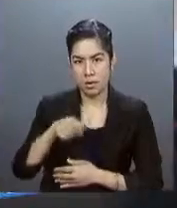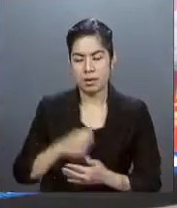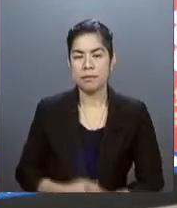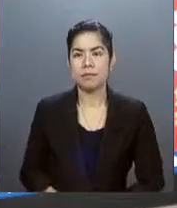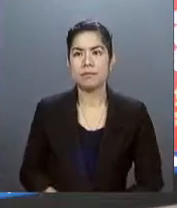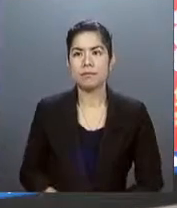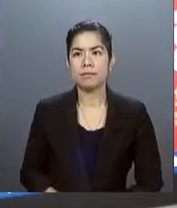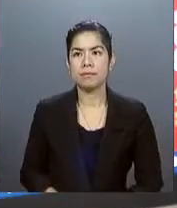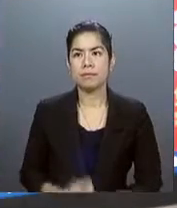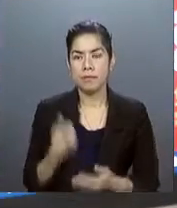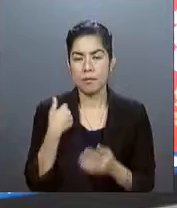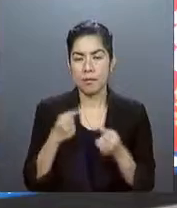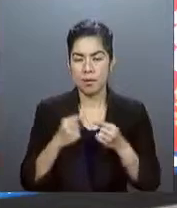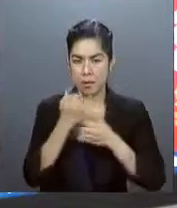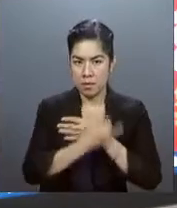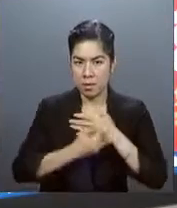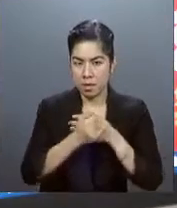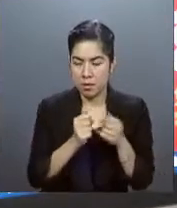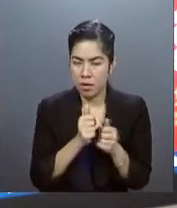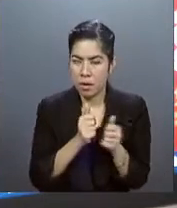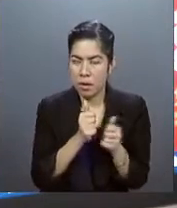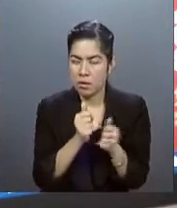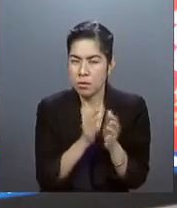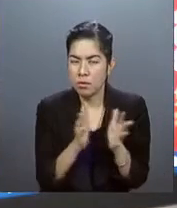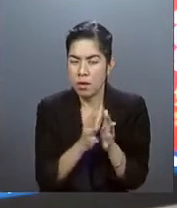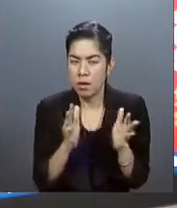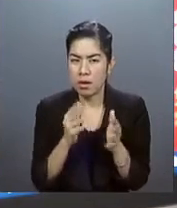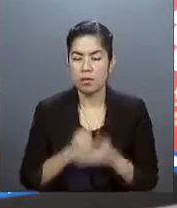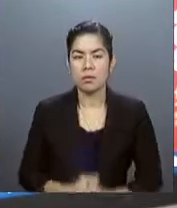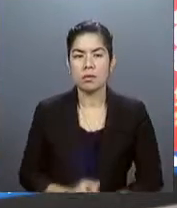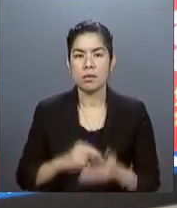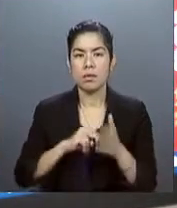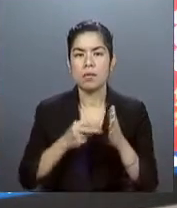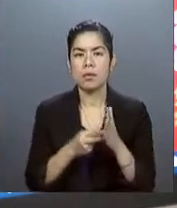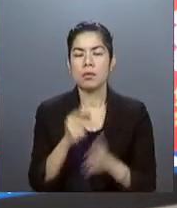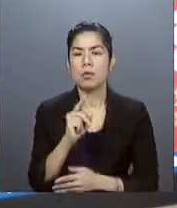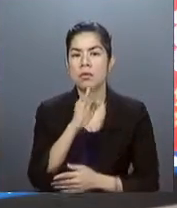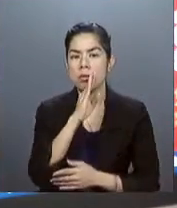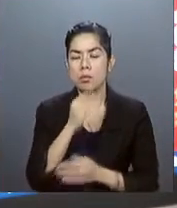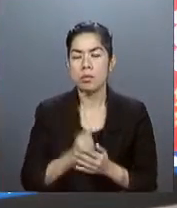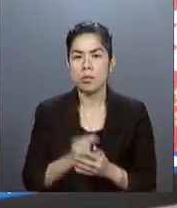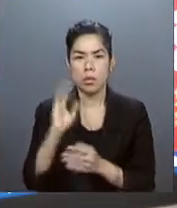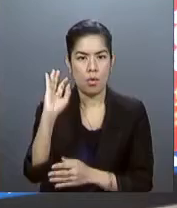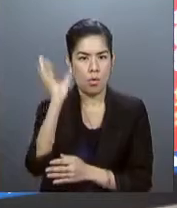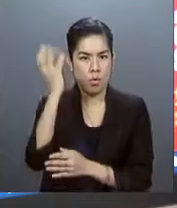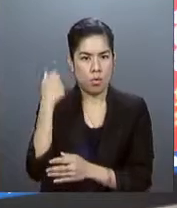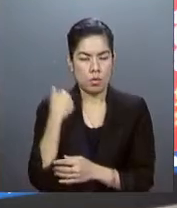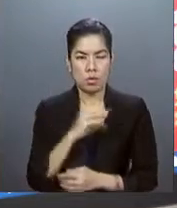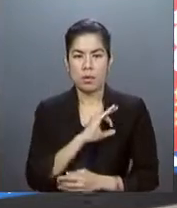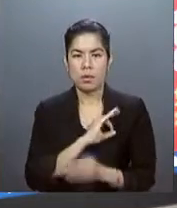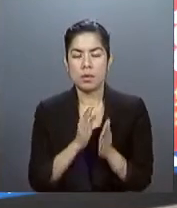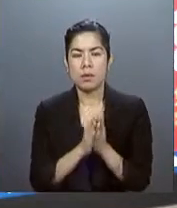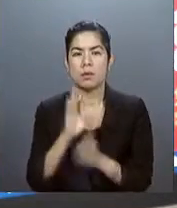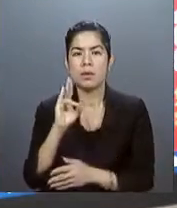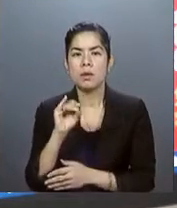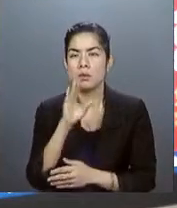มีจำนวนประเทศเข้าไปร่วมแข่งขันเยอะๆนั่นก็หมายความว่าถ้าเกิดสหพันธ์โลกมีประเทศสมาชิก70ประเทศเนี่ยอย่างน้อย